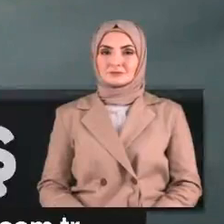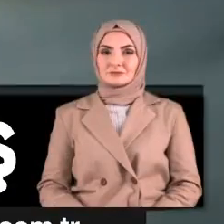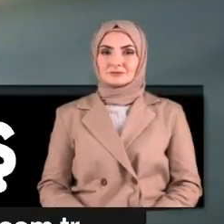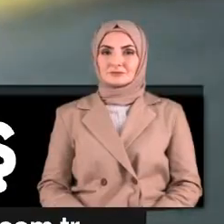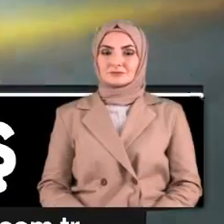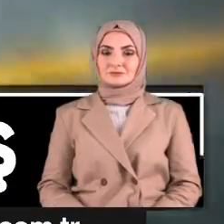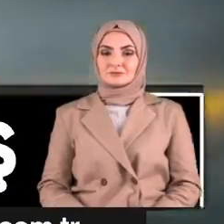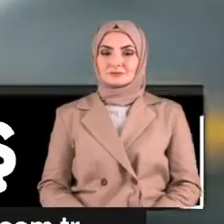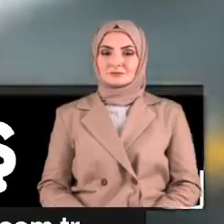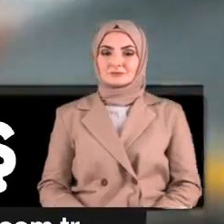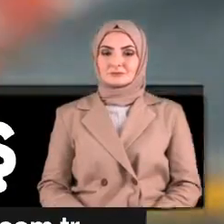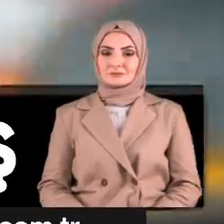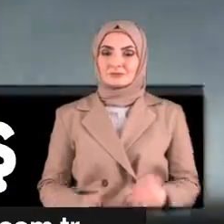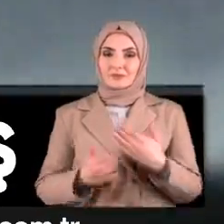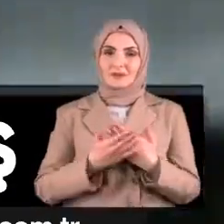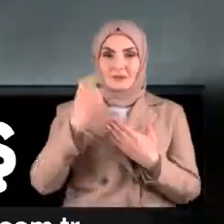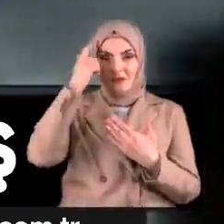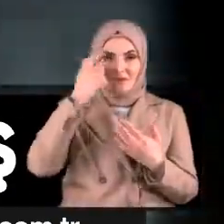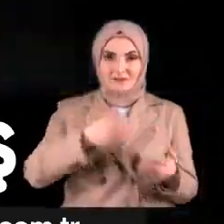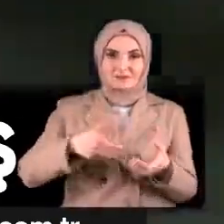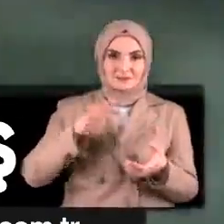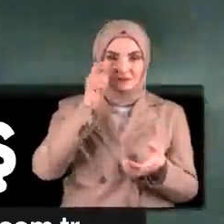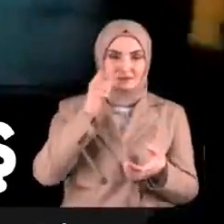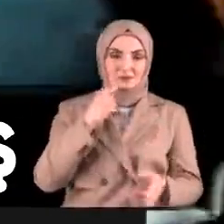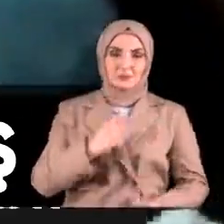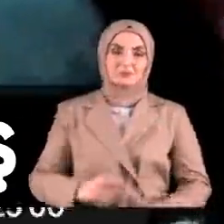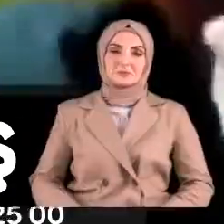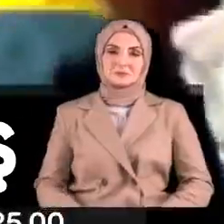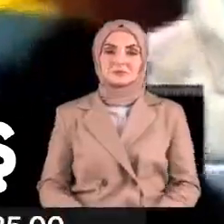Abi kafaya destek verin. Kafayı kurtar. Benim kuşum yok.